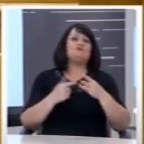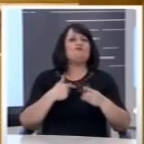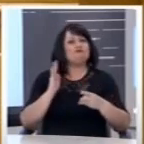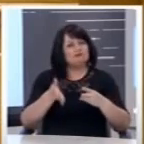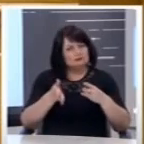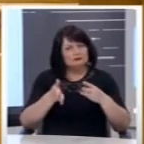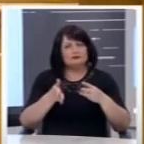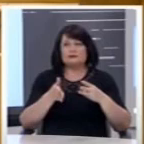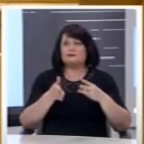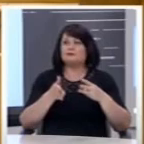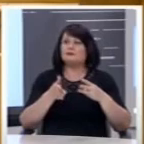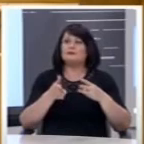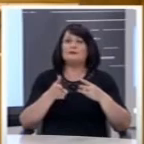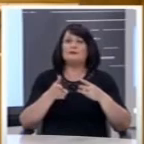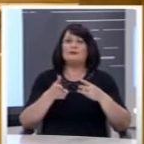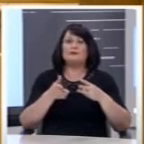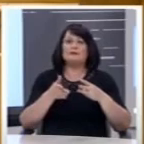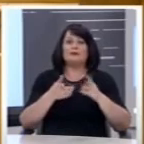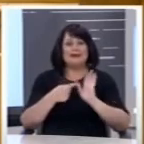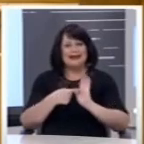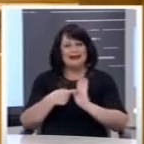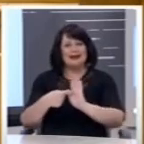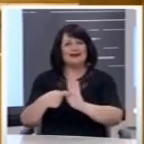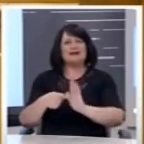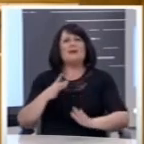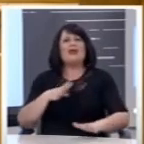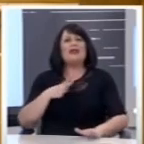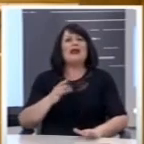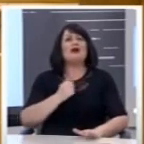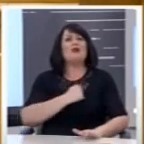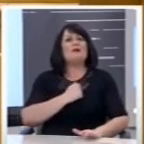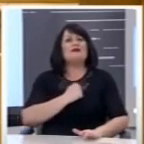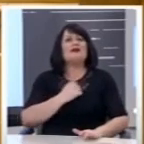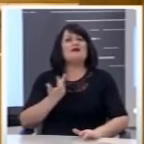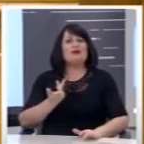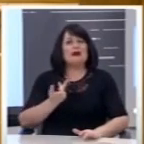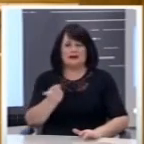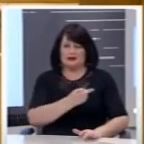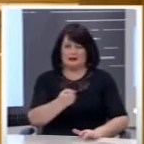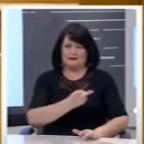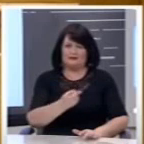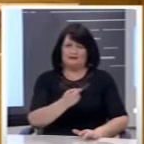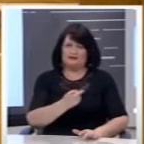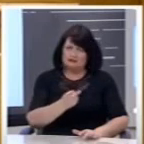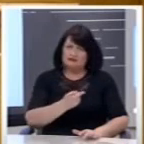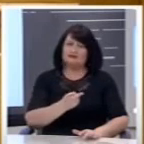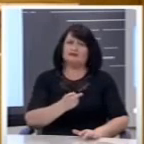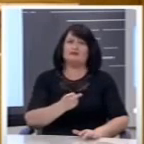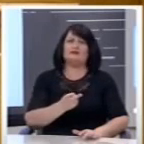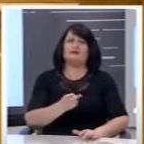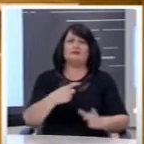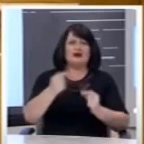μπορέσαμε να έχουμε εκφρασμένη την θέληση και γνώμη της κατά τις ημερείς συναντήσεις ότι δεν